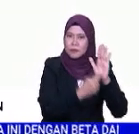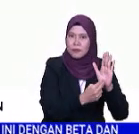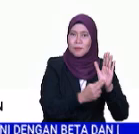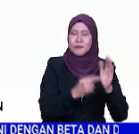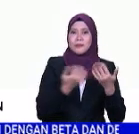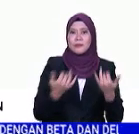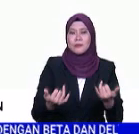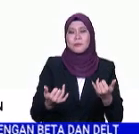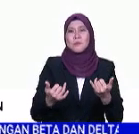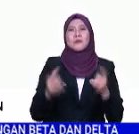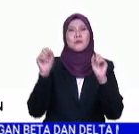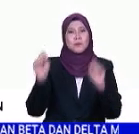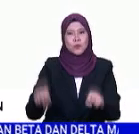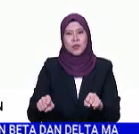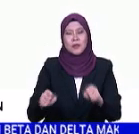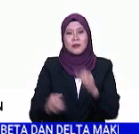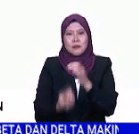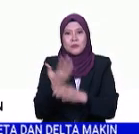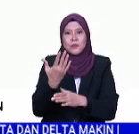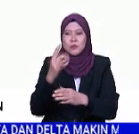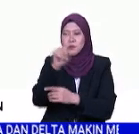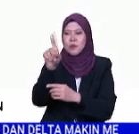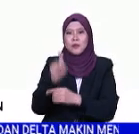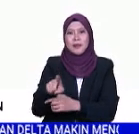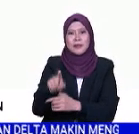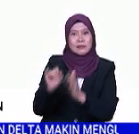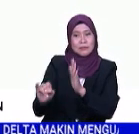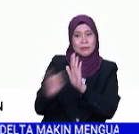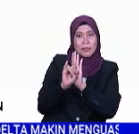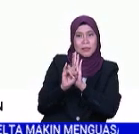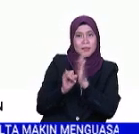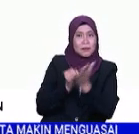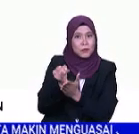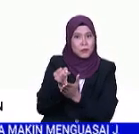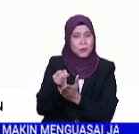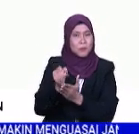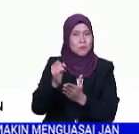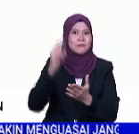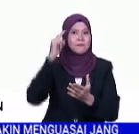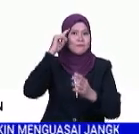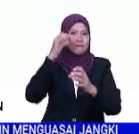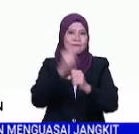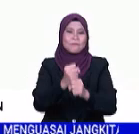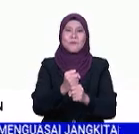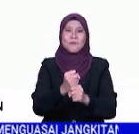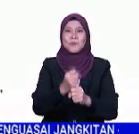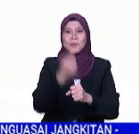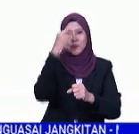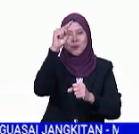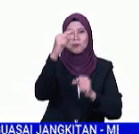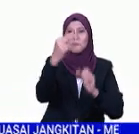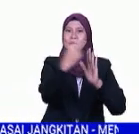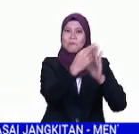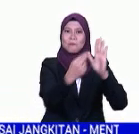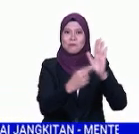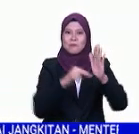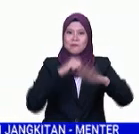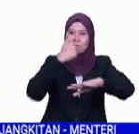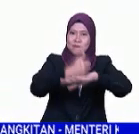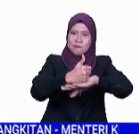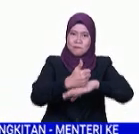pihak tertentu yang boleh menimbulkan persoalan integriti dan keyakinan terhadap badan perundangan.